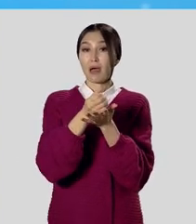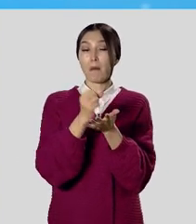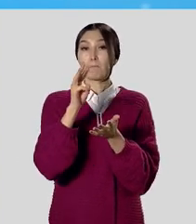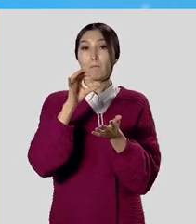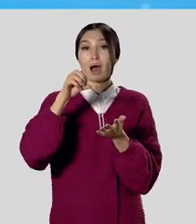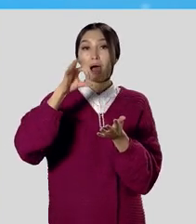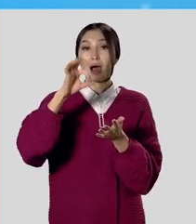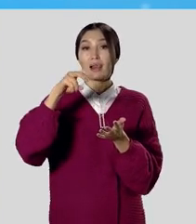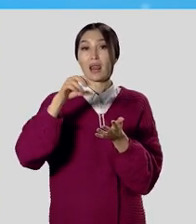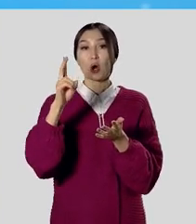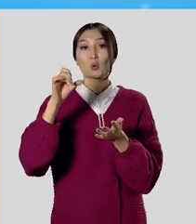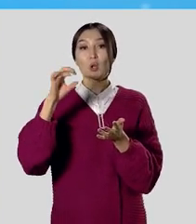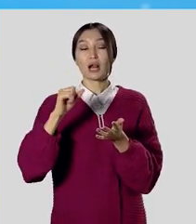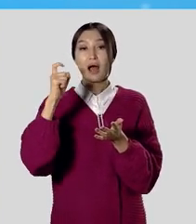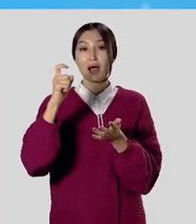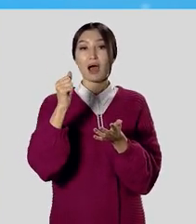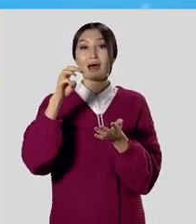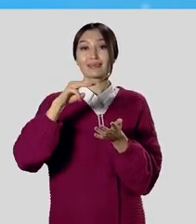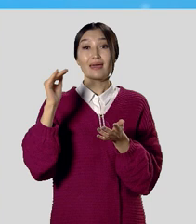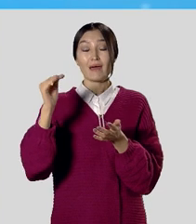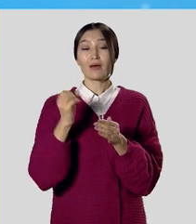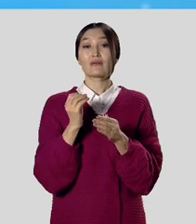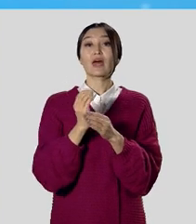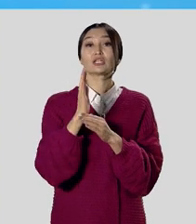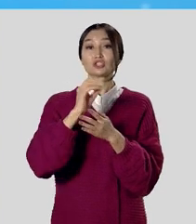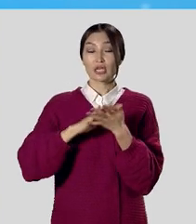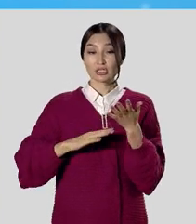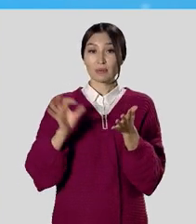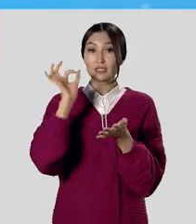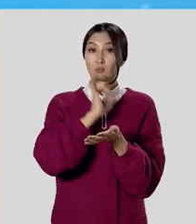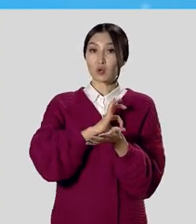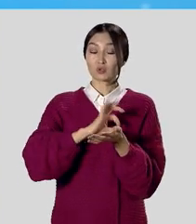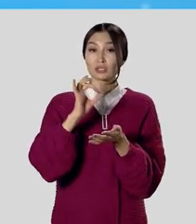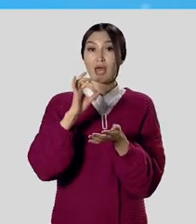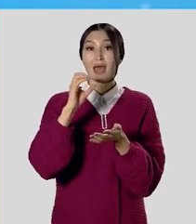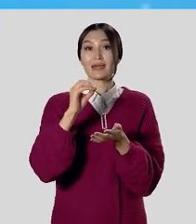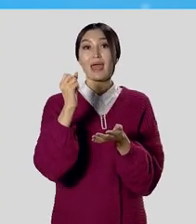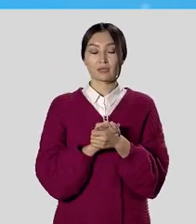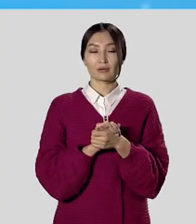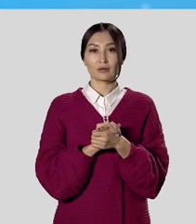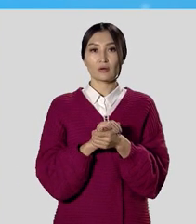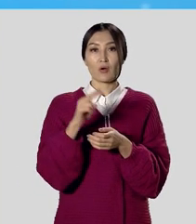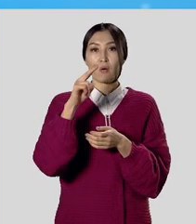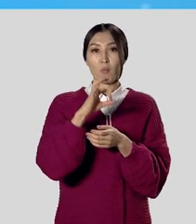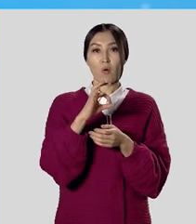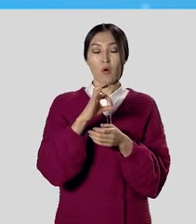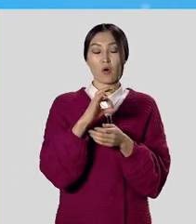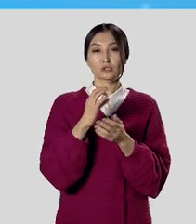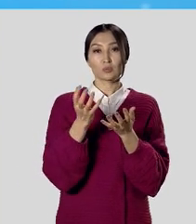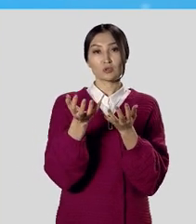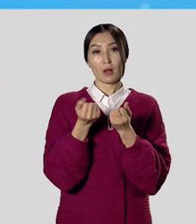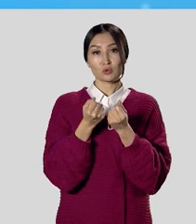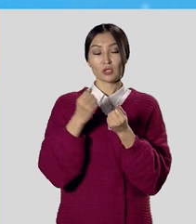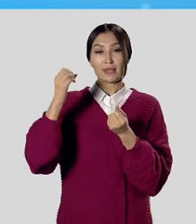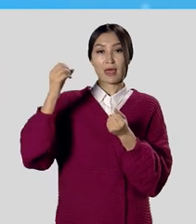молекулах АТФ. В дальнейшем она используется в реакциях ассимиляции. По способу